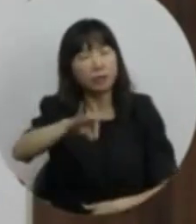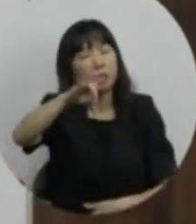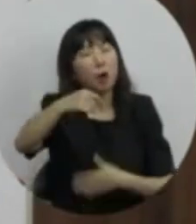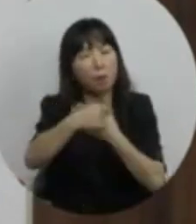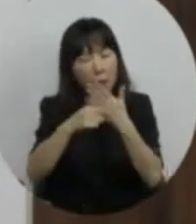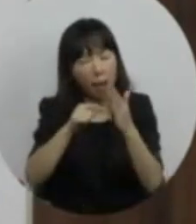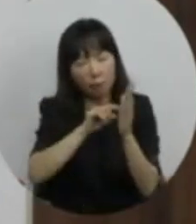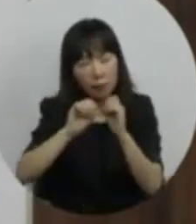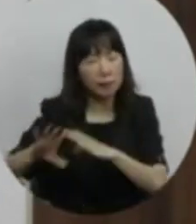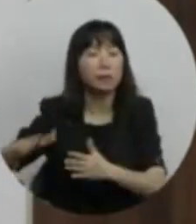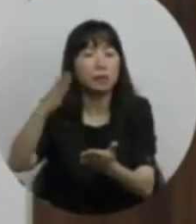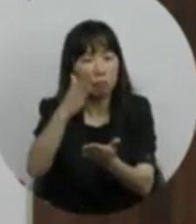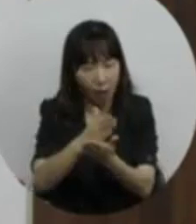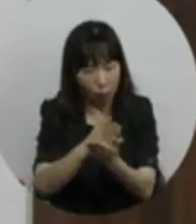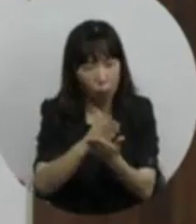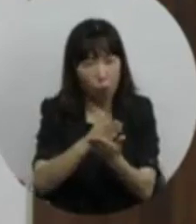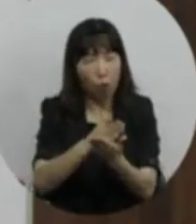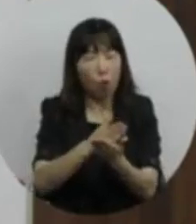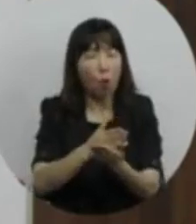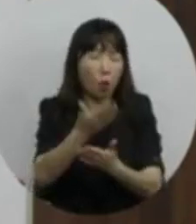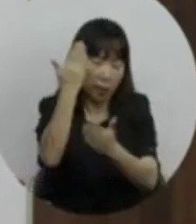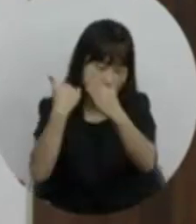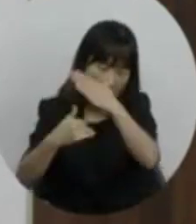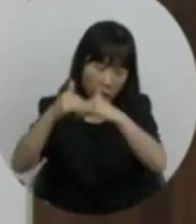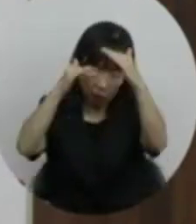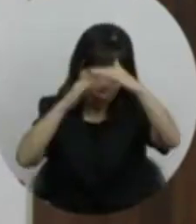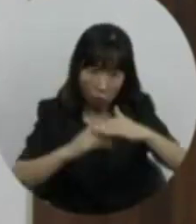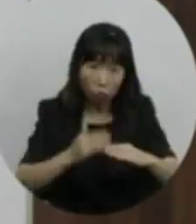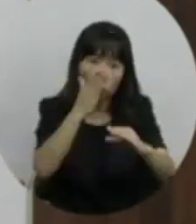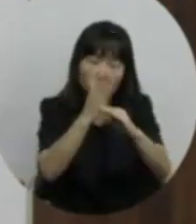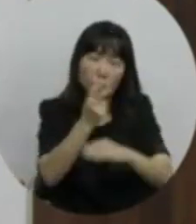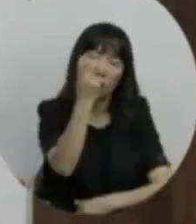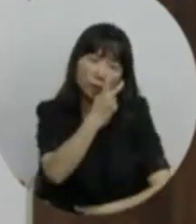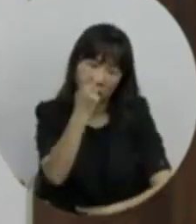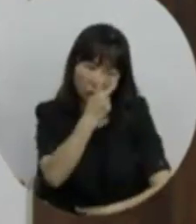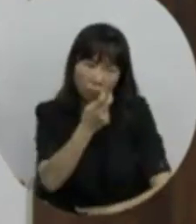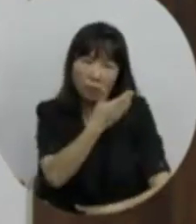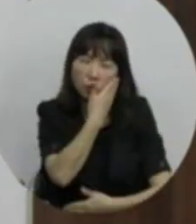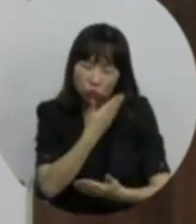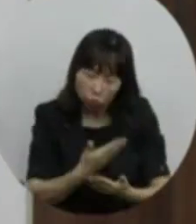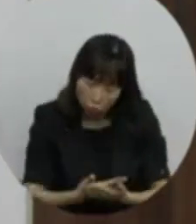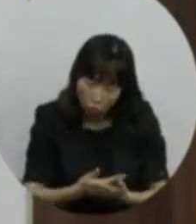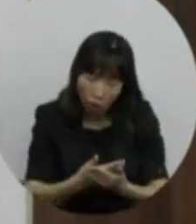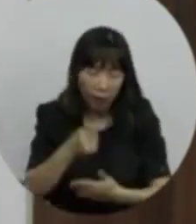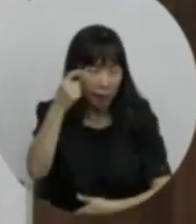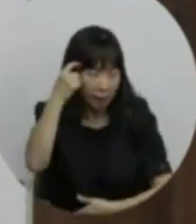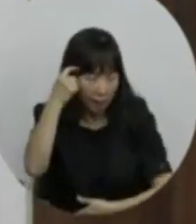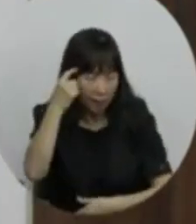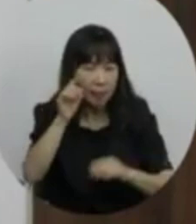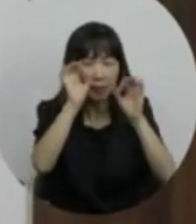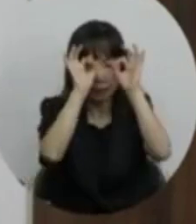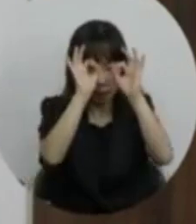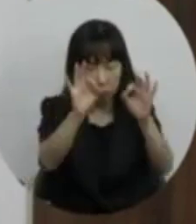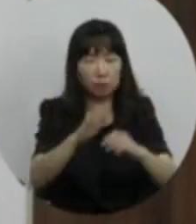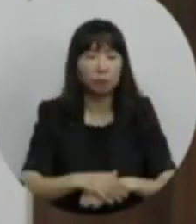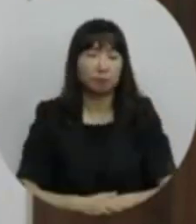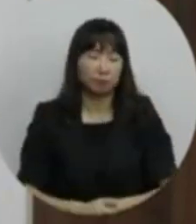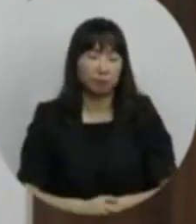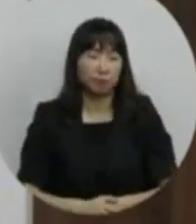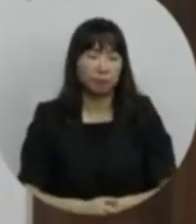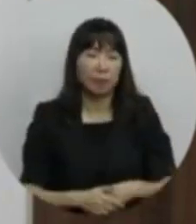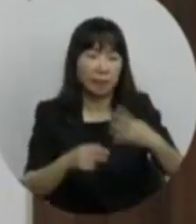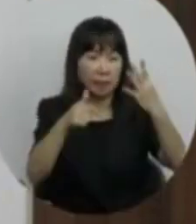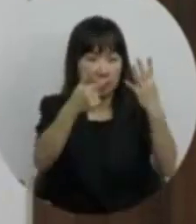않도록 전반기 의정활동을 반추하며 중간 점검에 신중한 시간을 가져주시기 바랍니다. 저를 포함해서